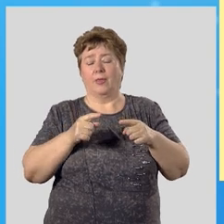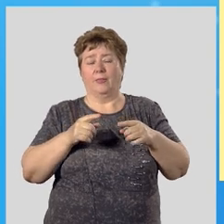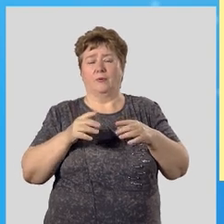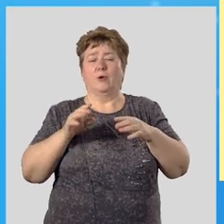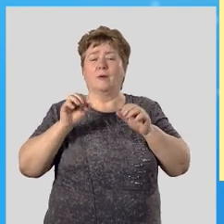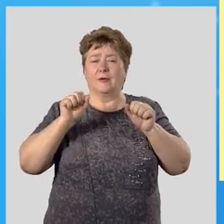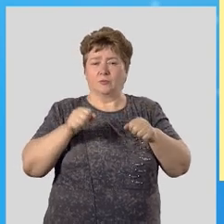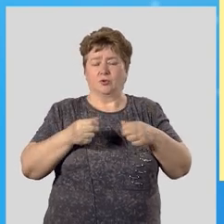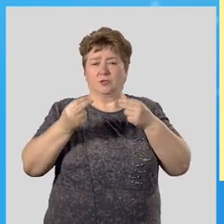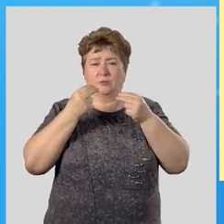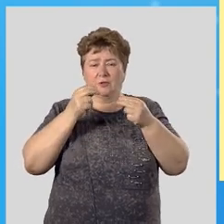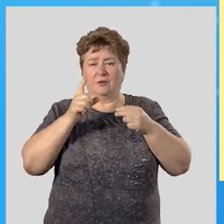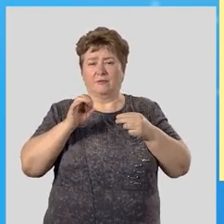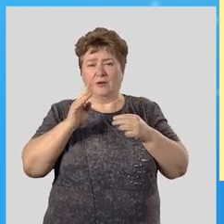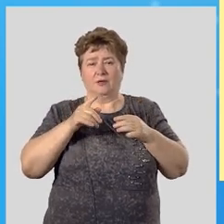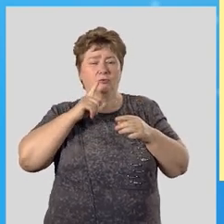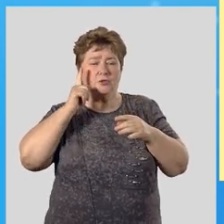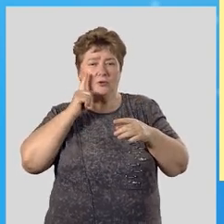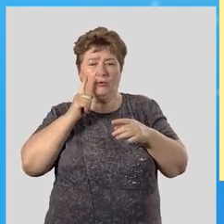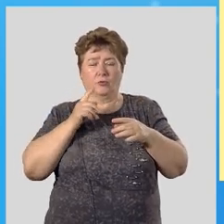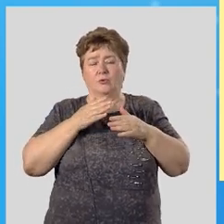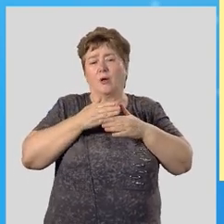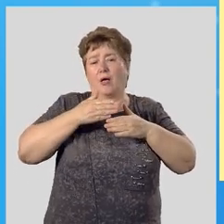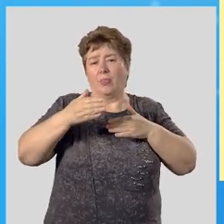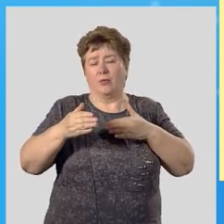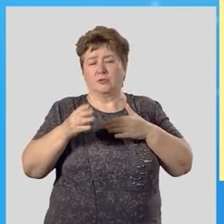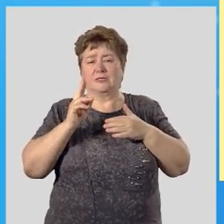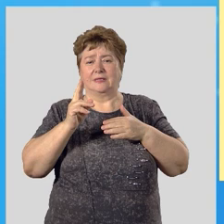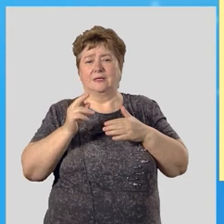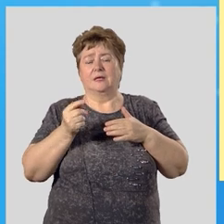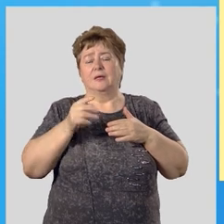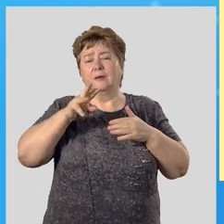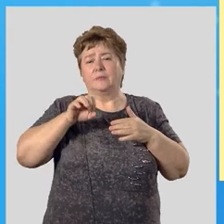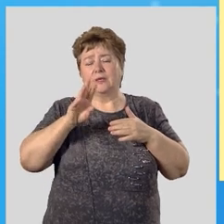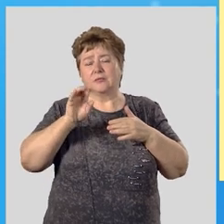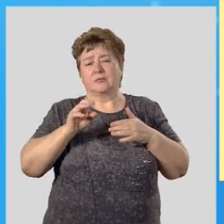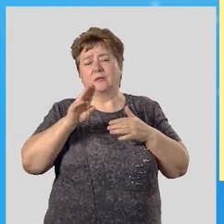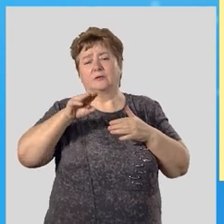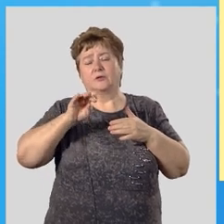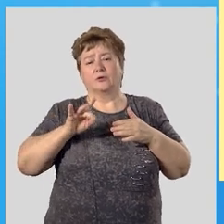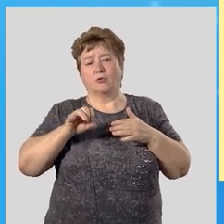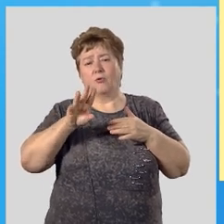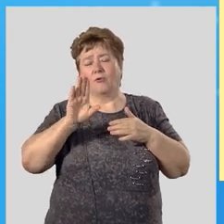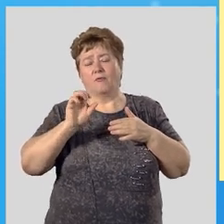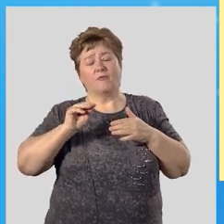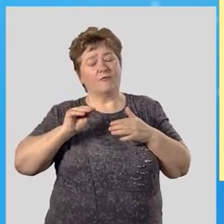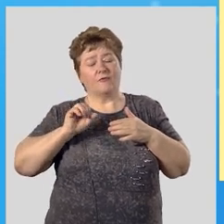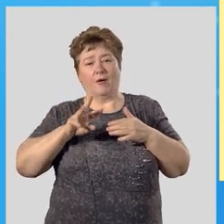по способу питания эвглену зеленую относят к миксотрофам.